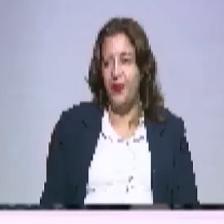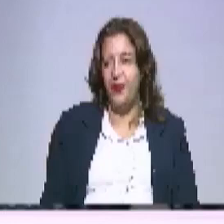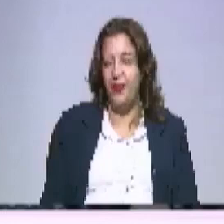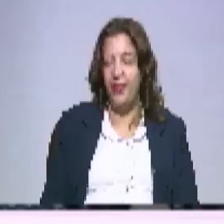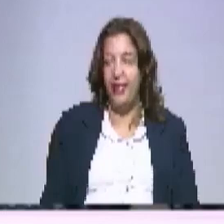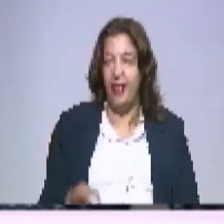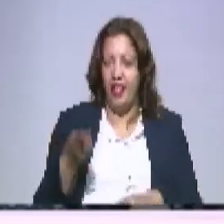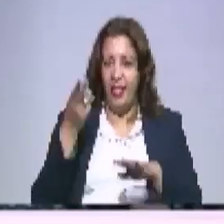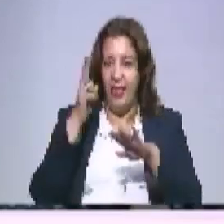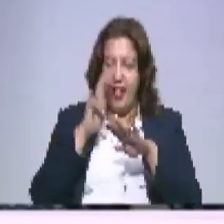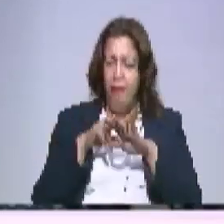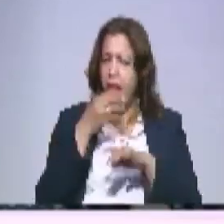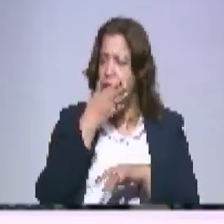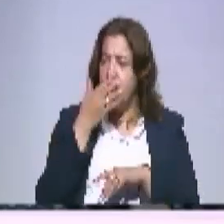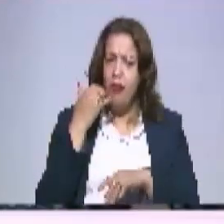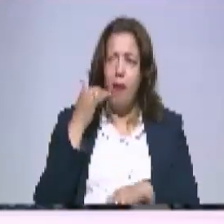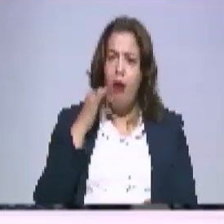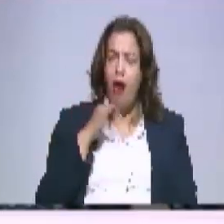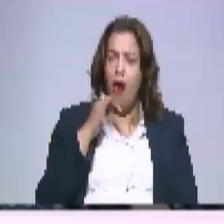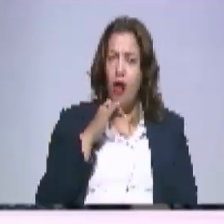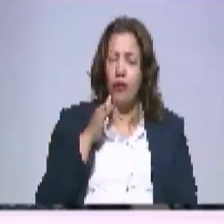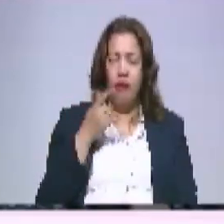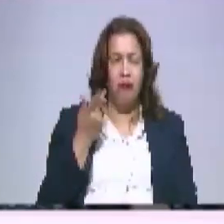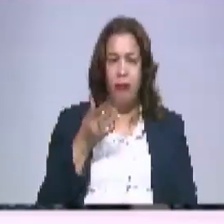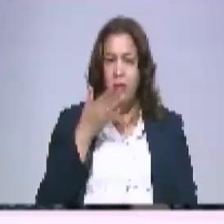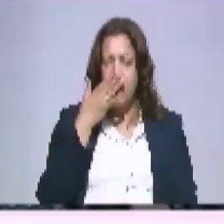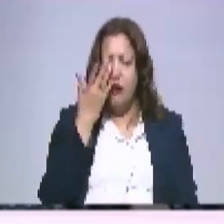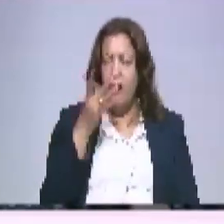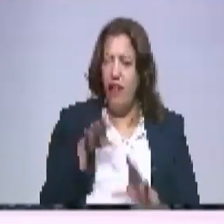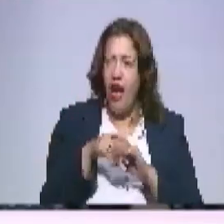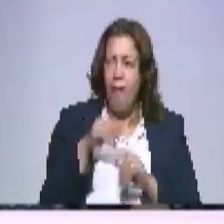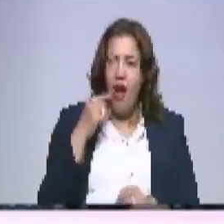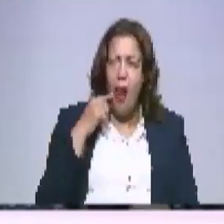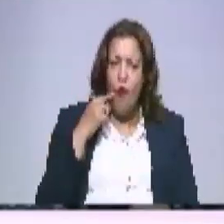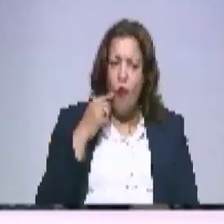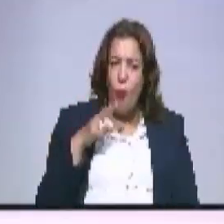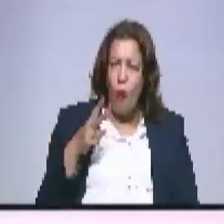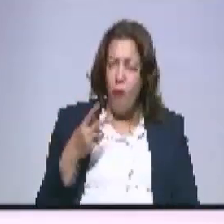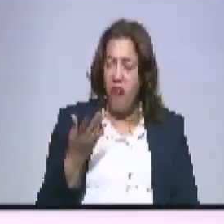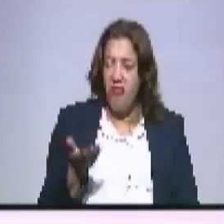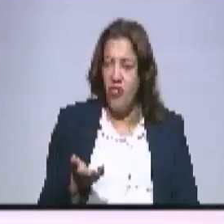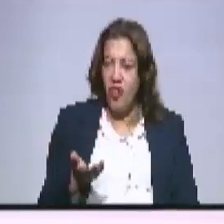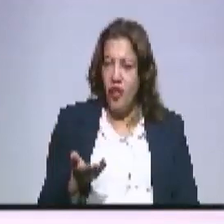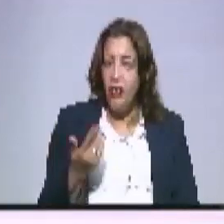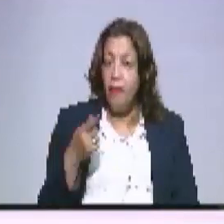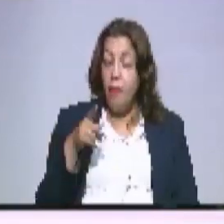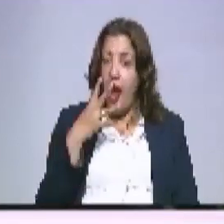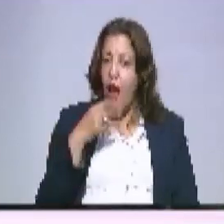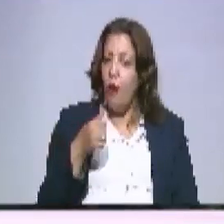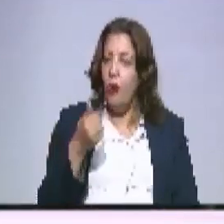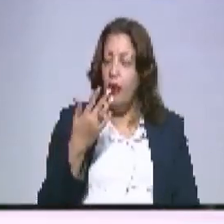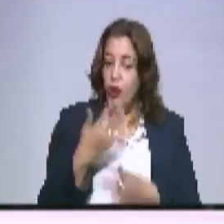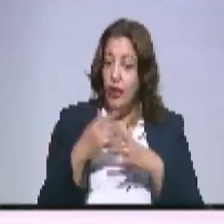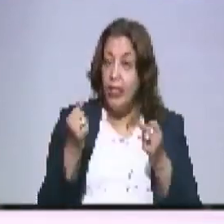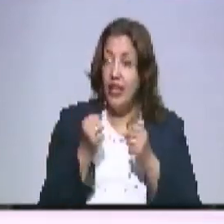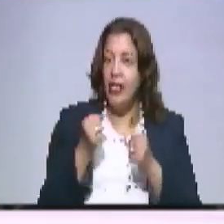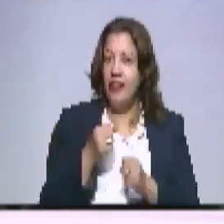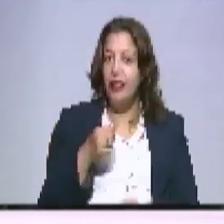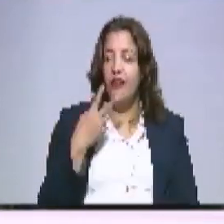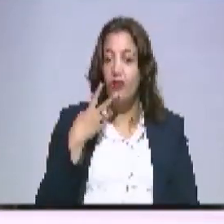كمان في الصيام بنبقى مش عارفين نعمل حلو ايه، وده برضو حلو للشتاء. بصوا بقى المسقعه شكلها عامل